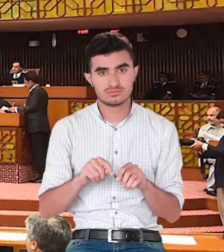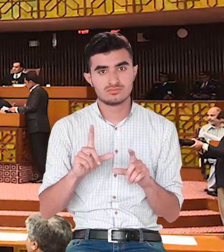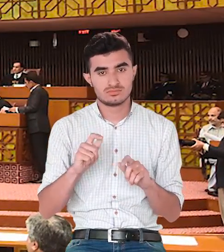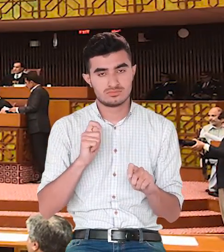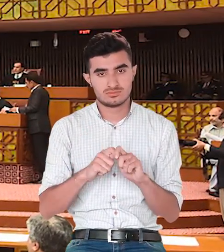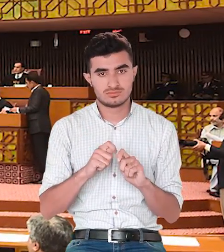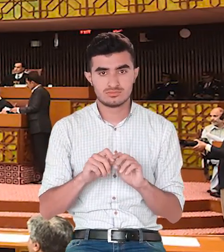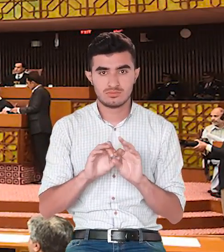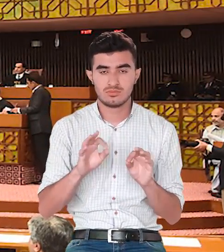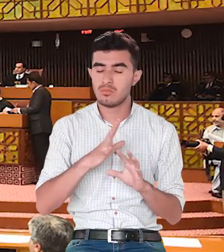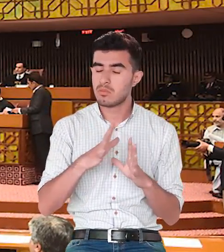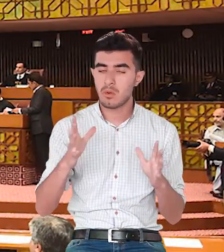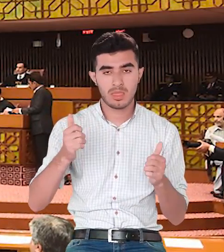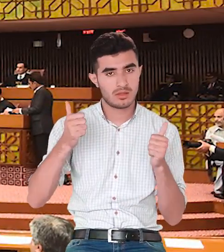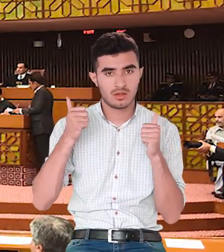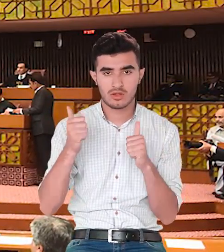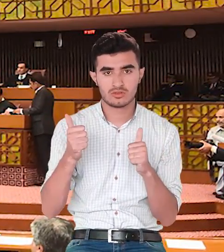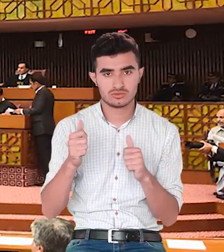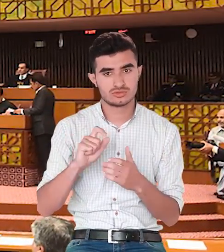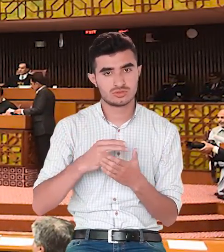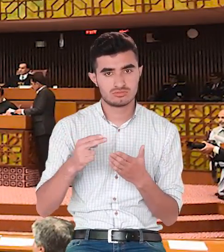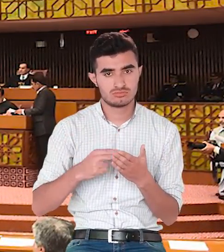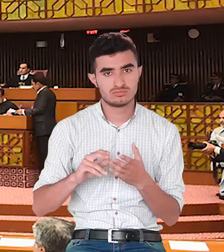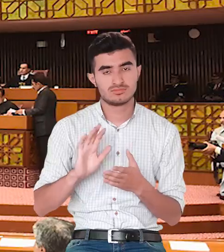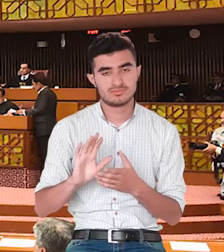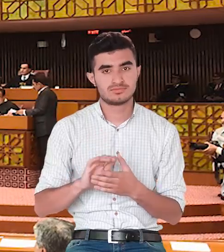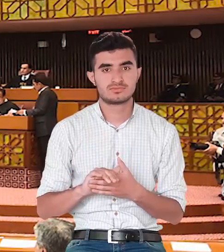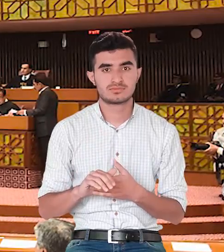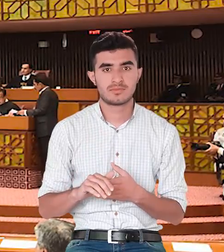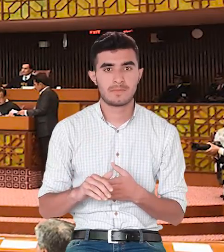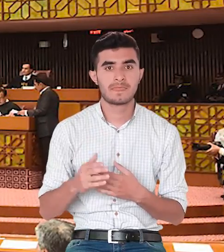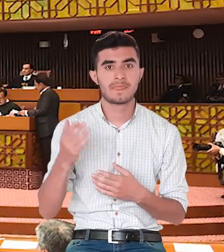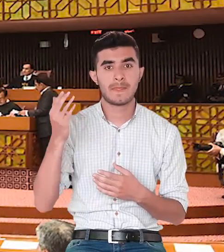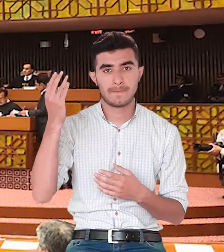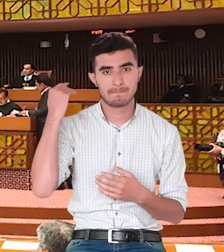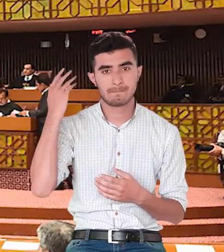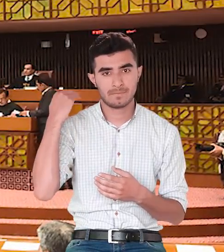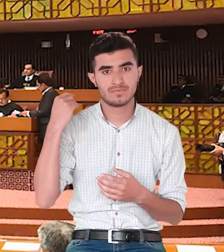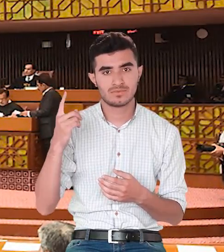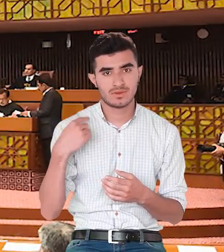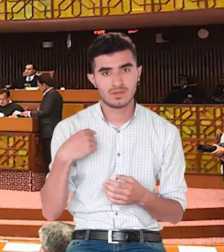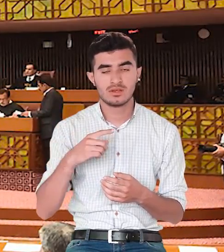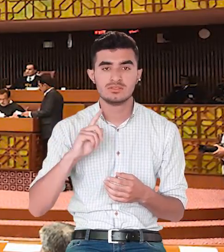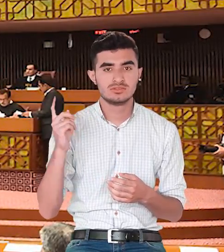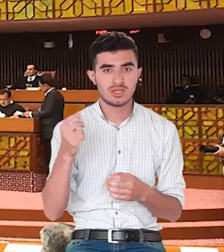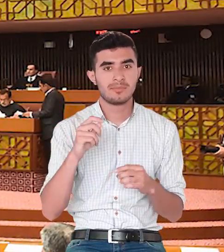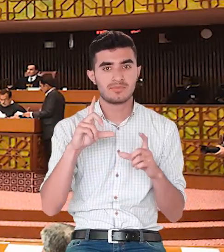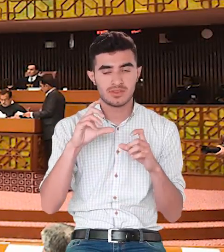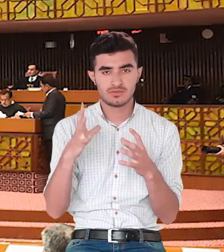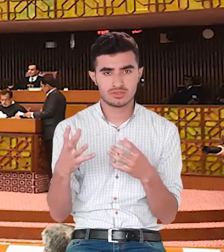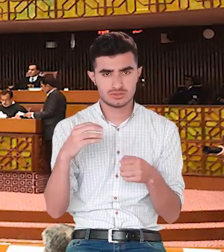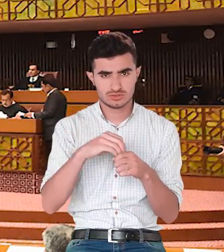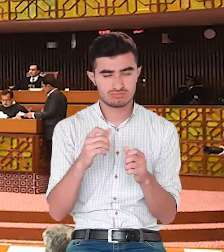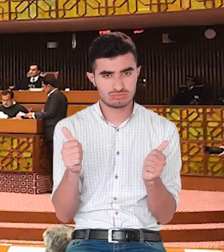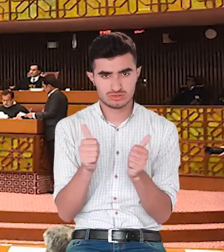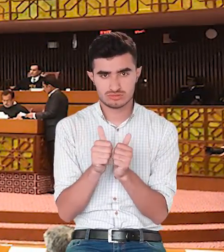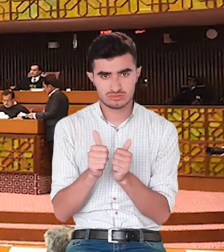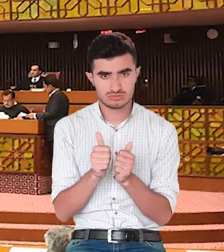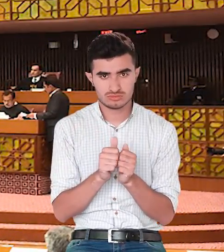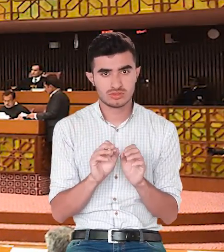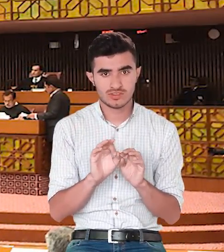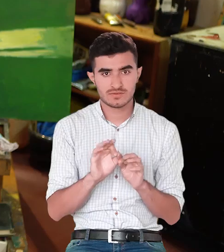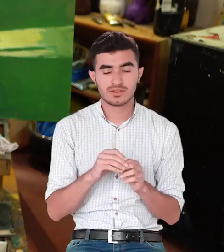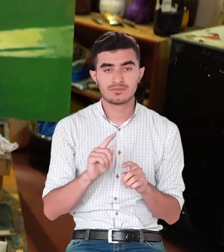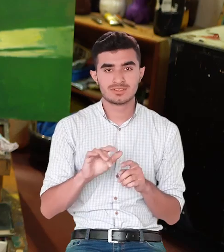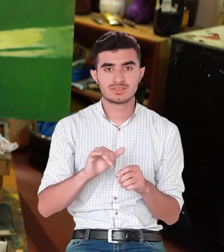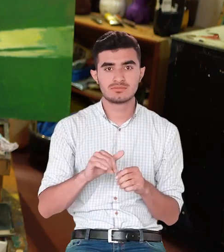کے لگی اور وہاں سیشن ہوا تو وہ میں ایک رات میں پورٹریٹ کا ماسٹر سب سے زیادہ